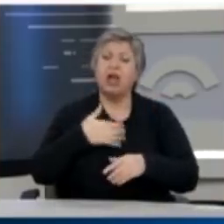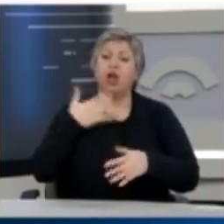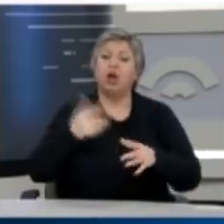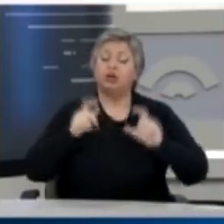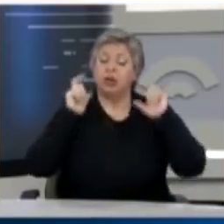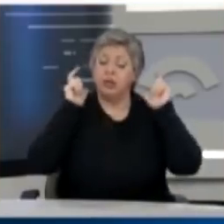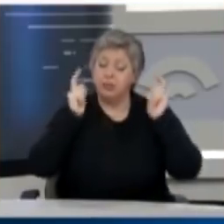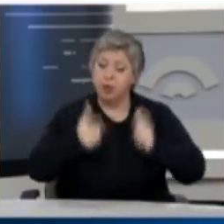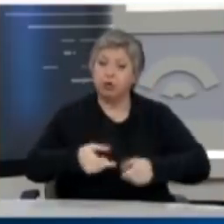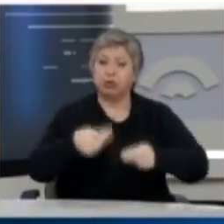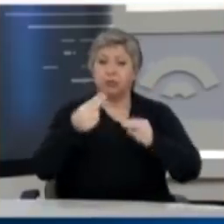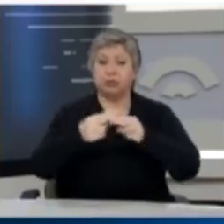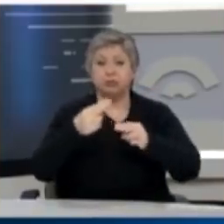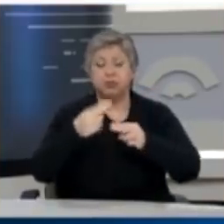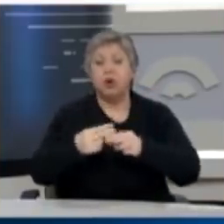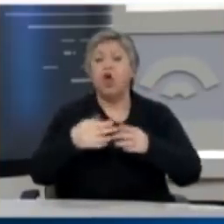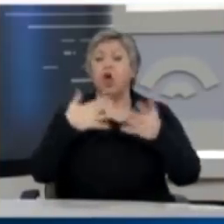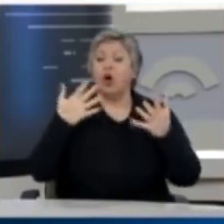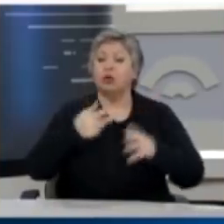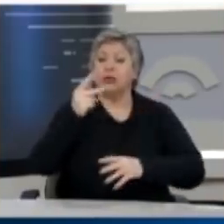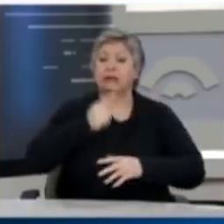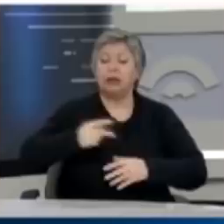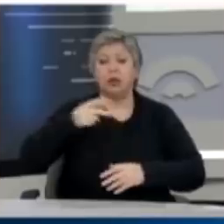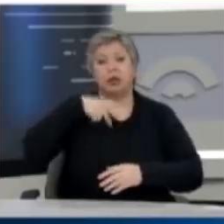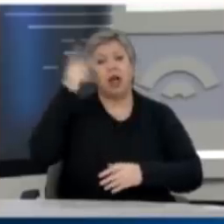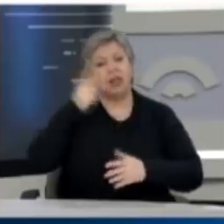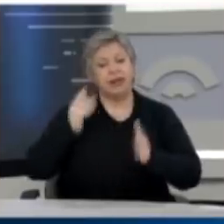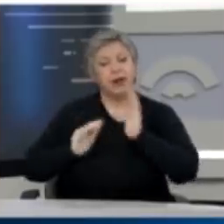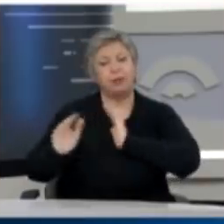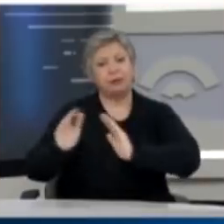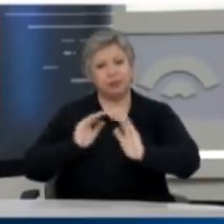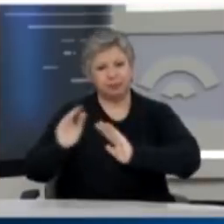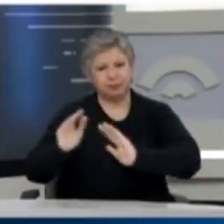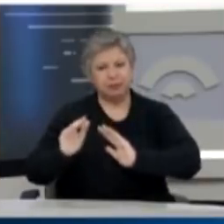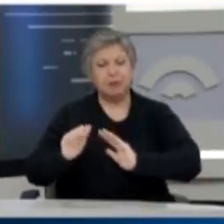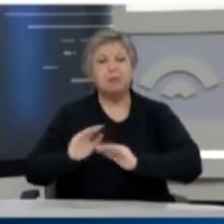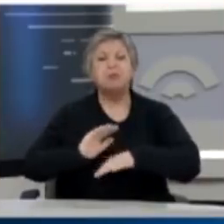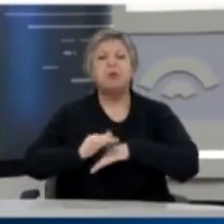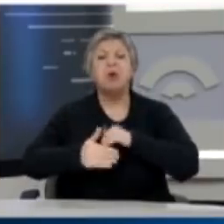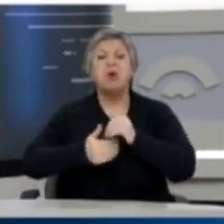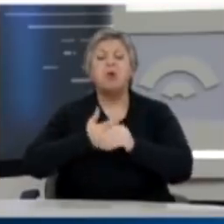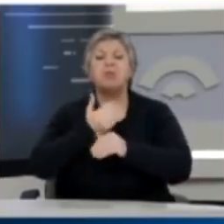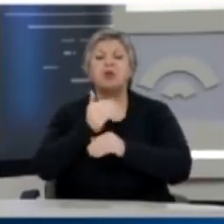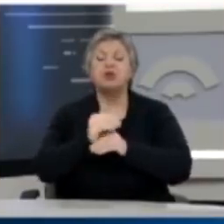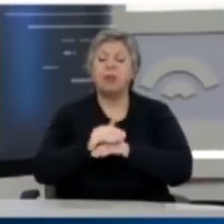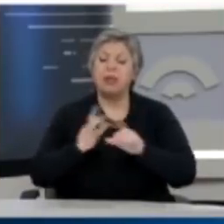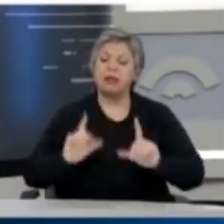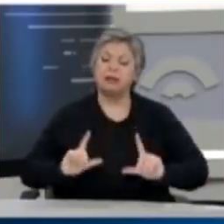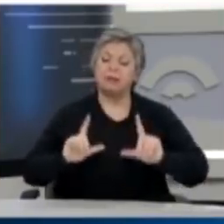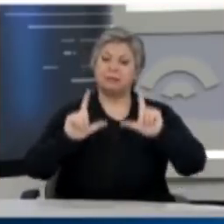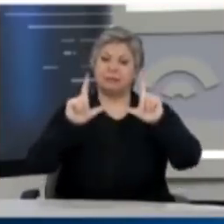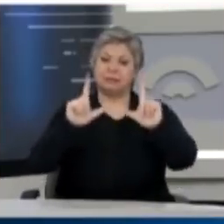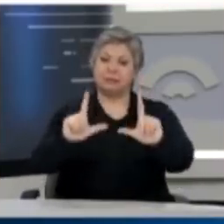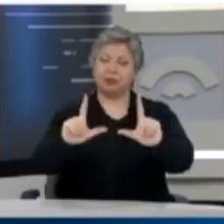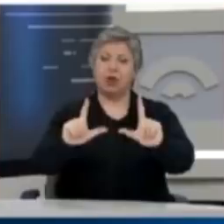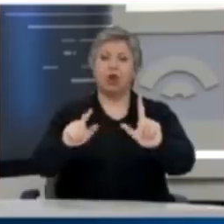της δημοκρατίας, για προστασία των κοινωνικών δικαιωμάτων και άλλα. Όσο και αν προσπαθήσετε να τους πλασάρετε ως πρόοδο